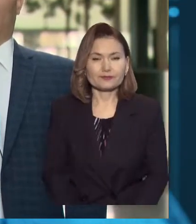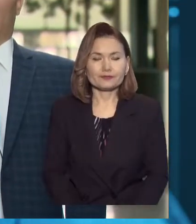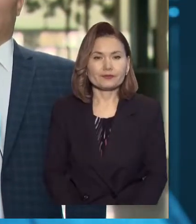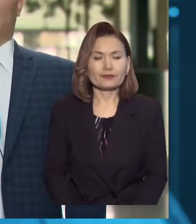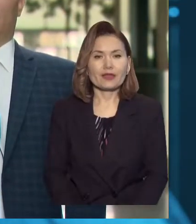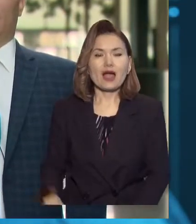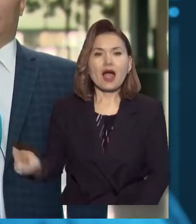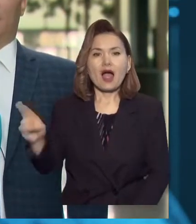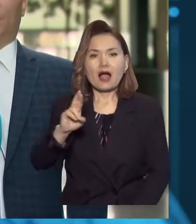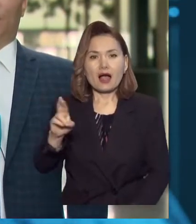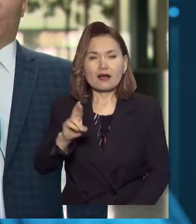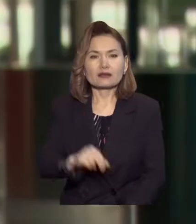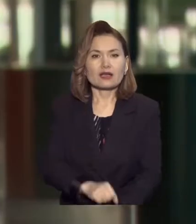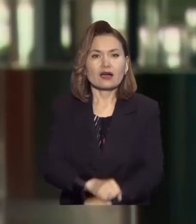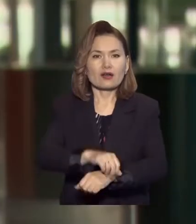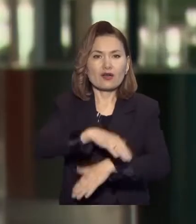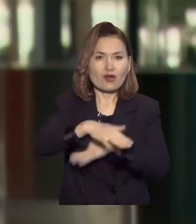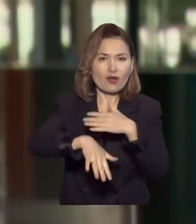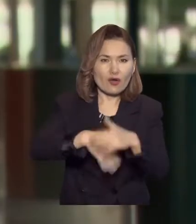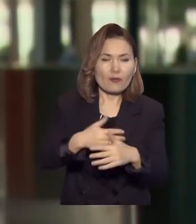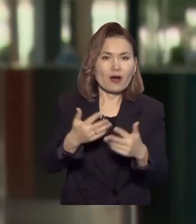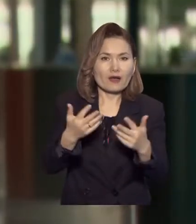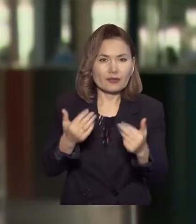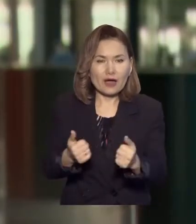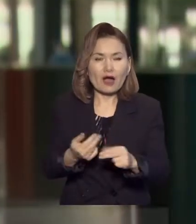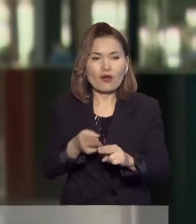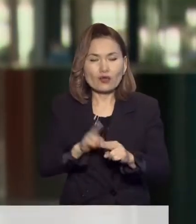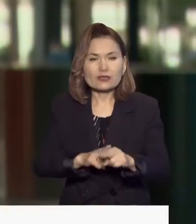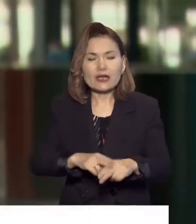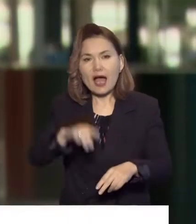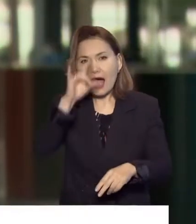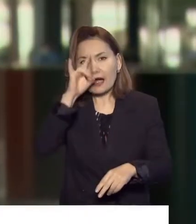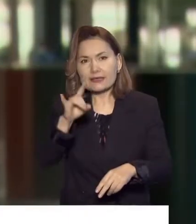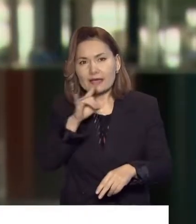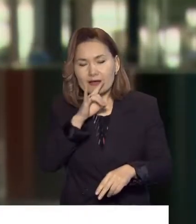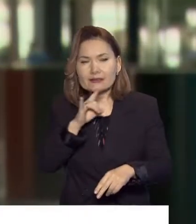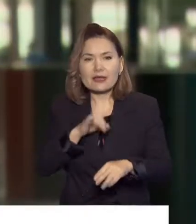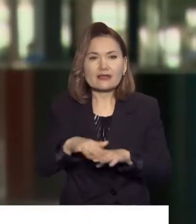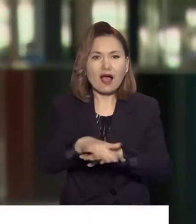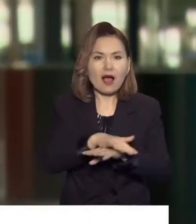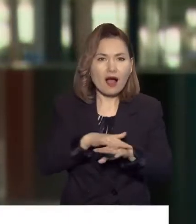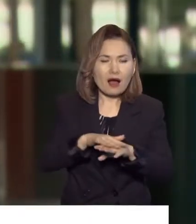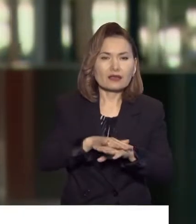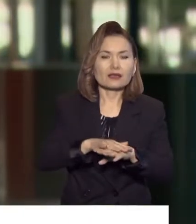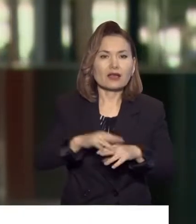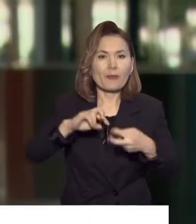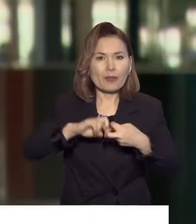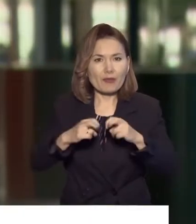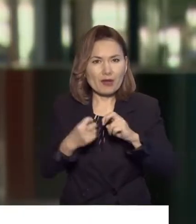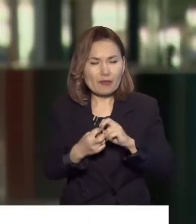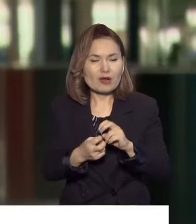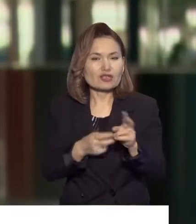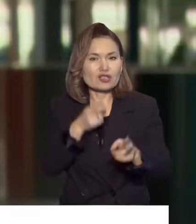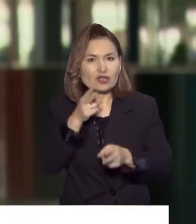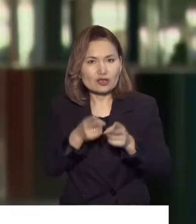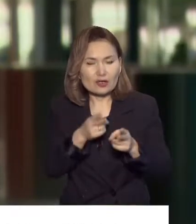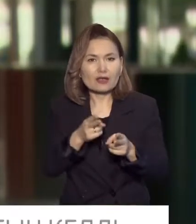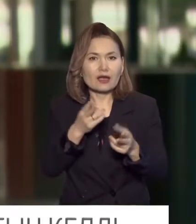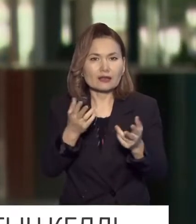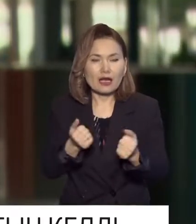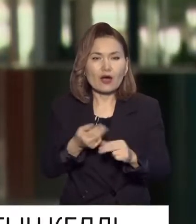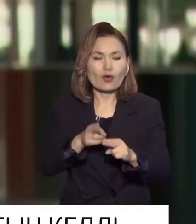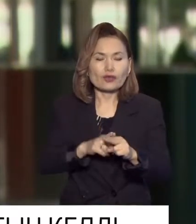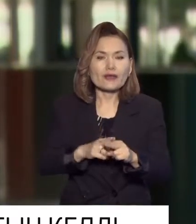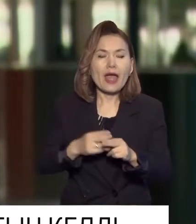Қаңтар оқиғасы еліміздің қалыпты өмірін түбегейлі өзгертті. Президент Қасым Жомарт Тоқаев жиында осыған айрықша тоқталды. Соңғы мәліметтер бойынша